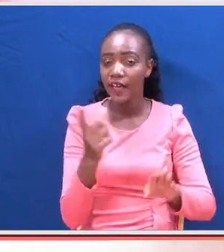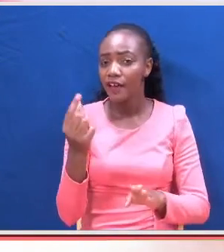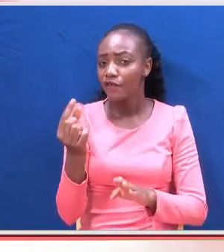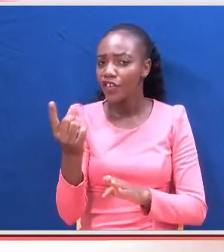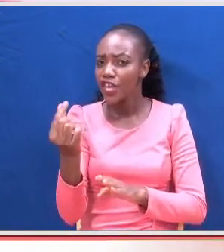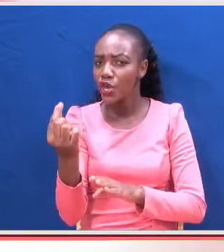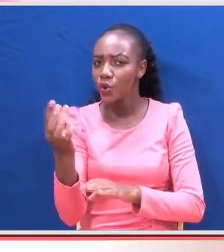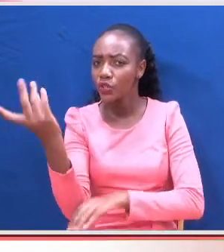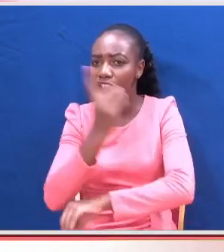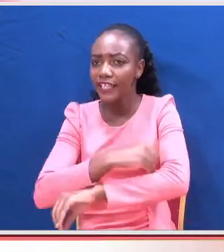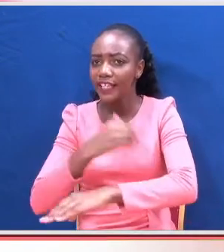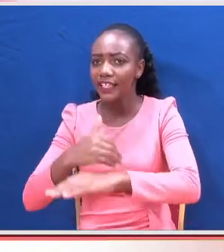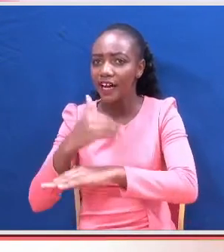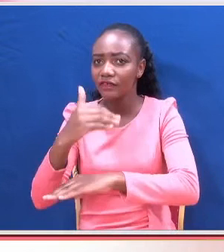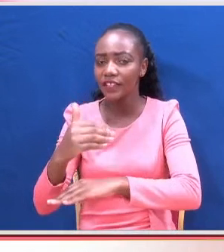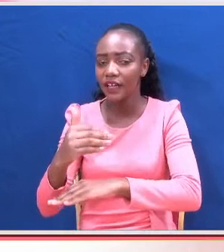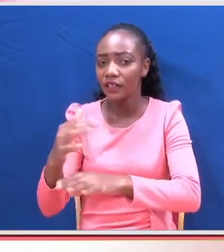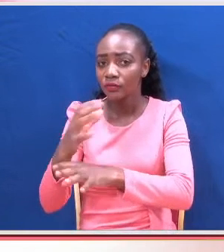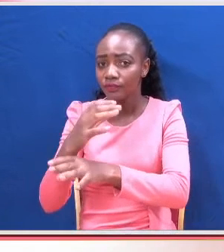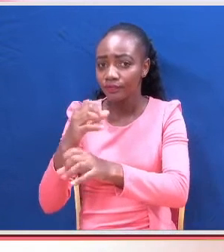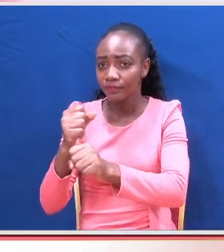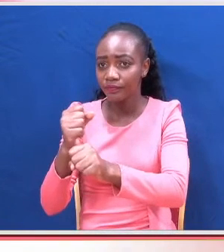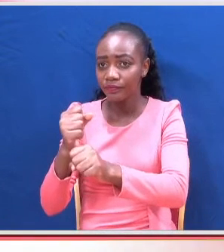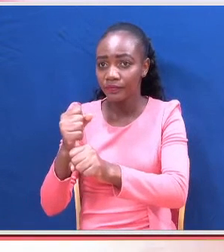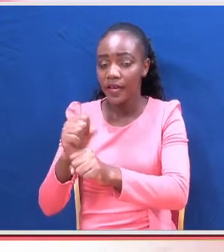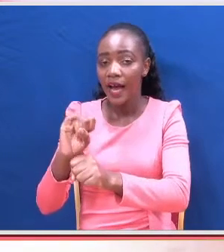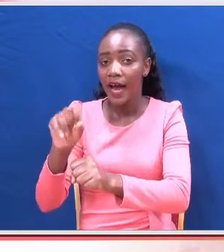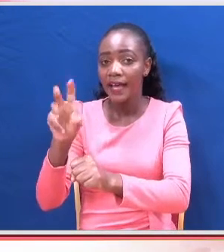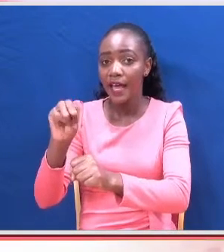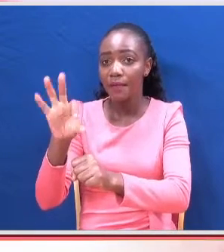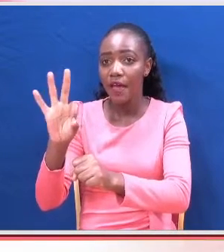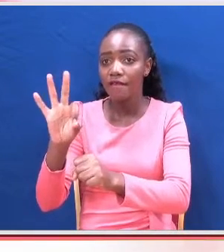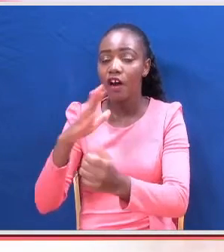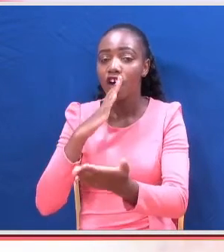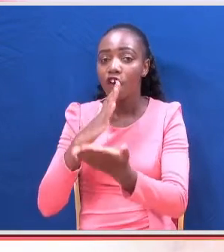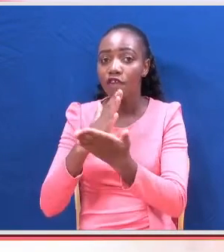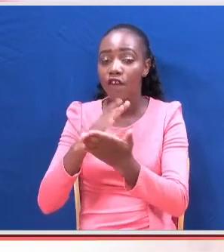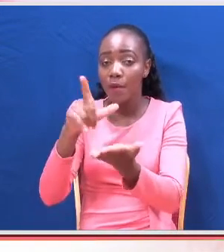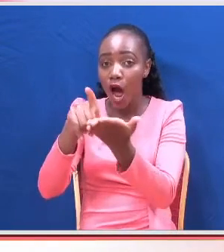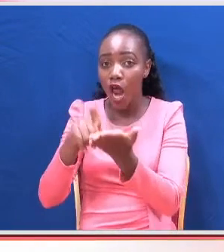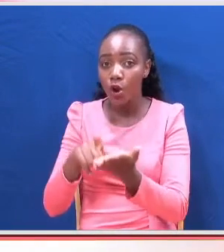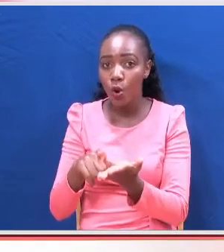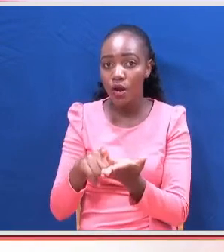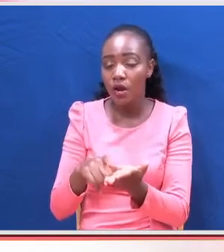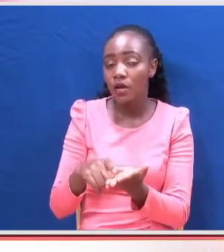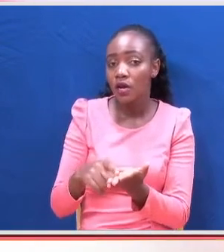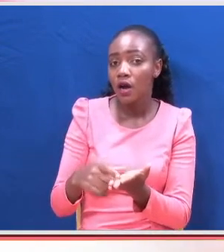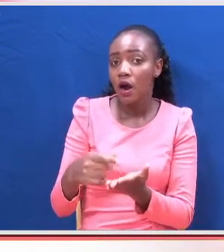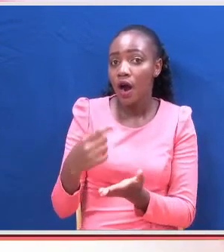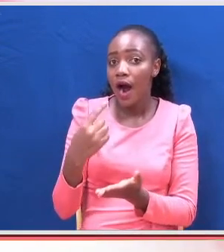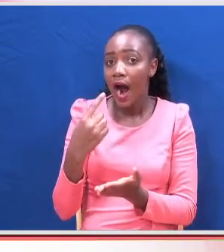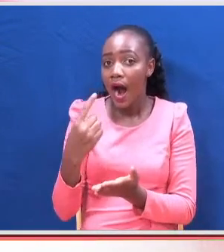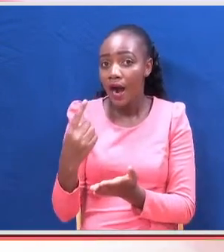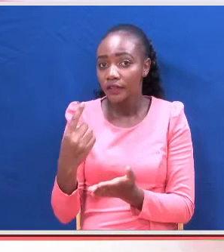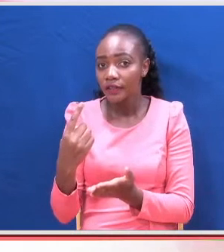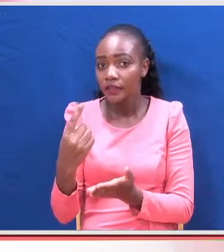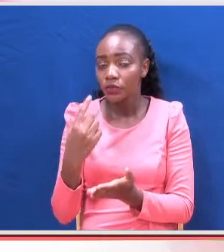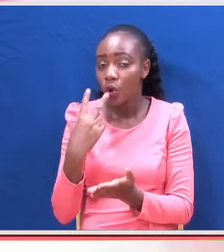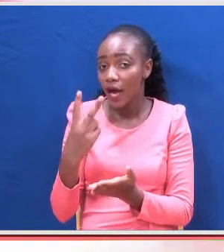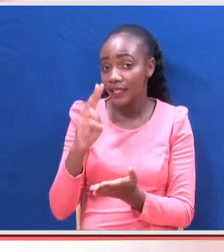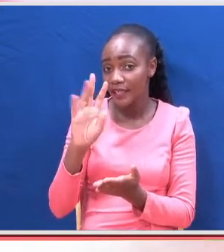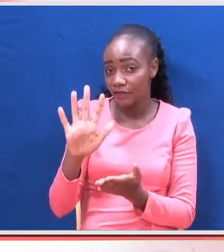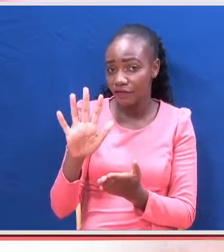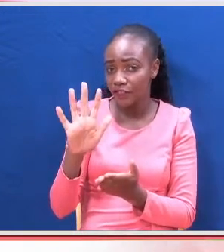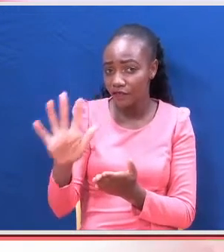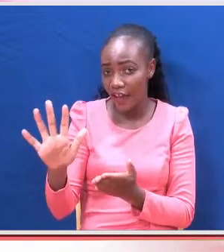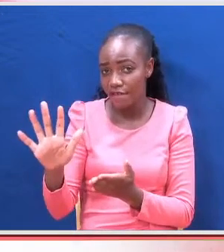tu baada ya shirika la fedha la kimataifa la IMF kuidhinisha mkopo wa shilingi bilioni 255 kwa